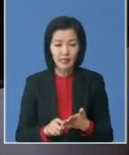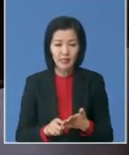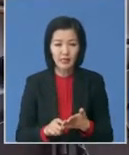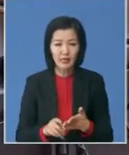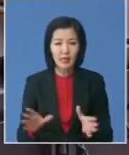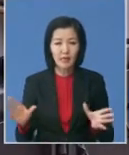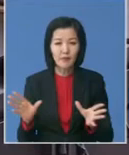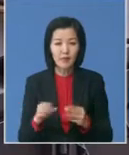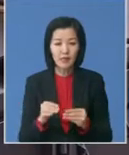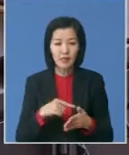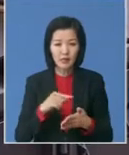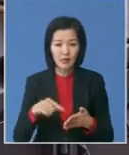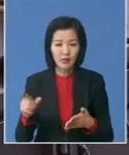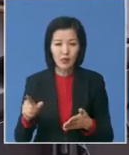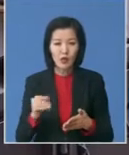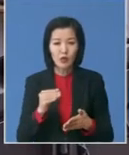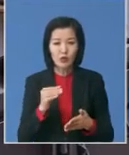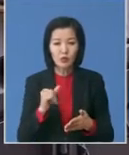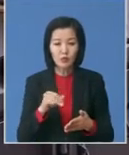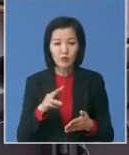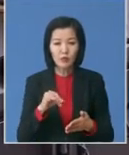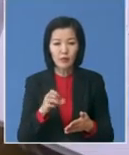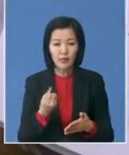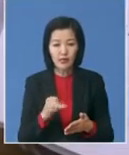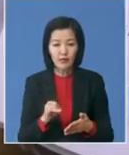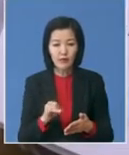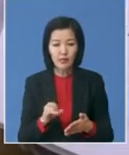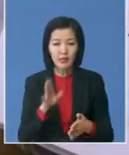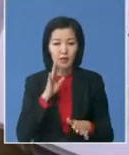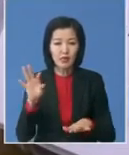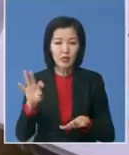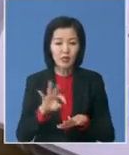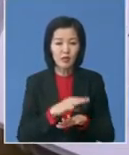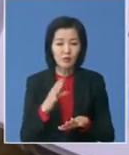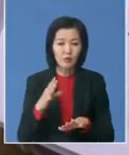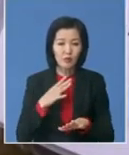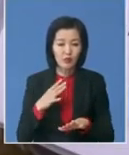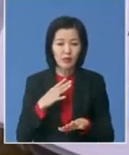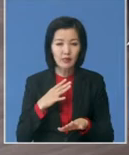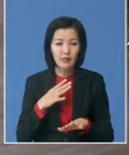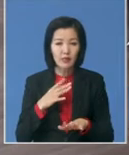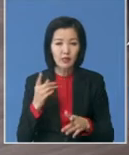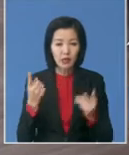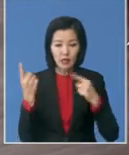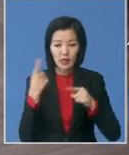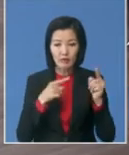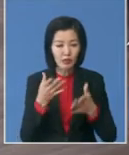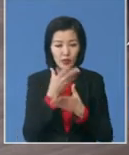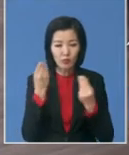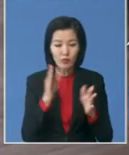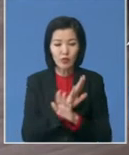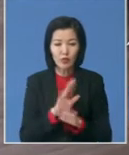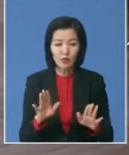дейді ақынның өзі. Жұматайдай адуынды шайырға жар бола жүріп, шығармашылығын ұмыт қалдырған жоқ. Өлең әлемінде